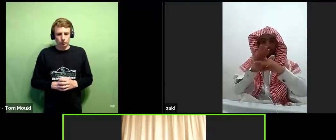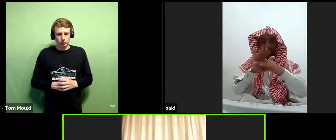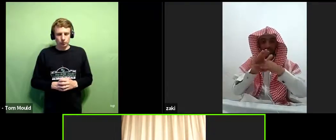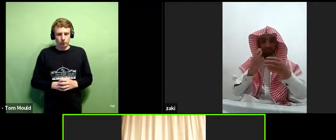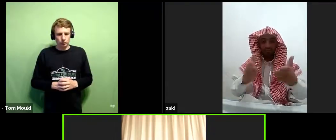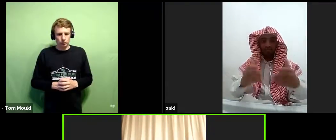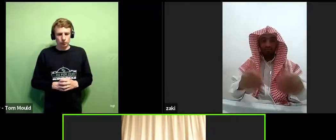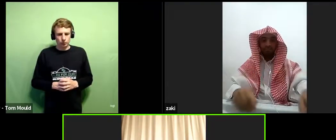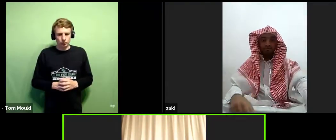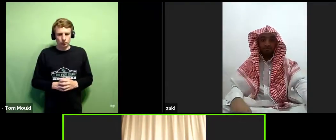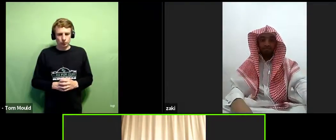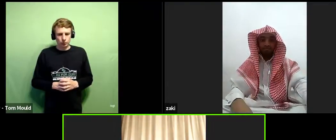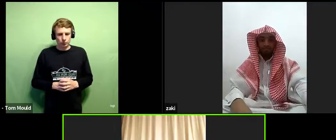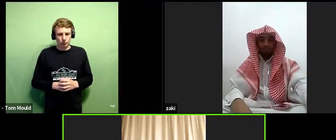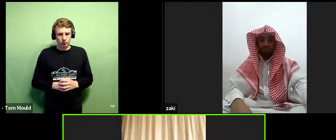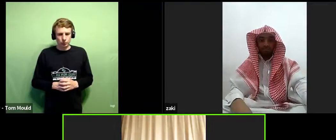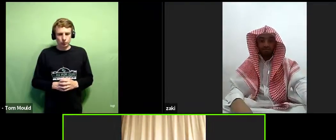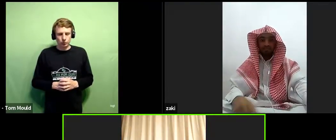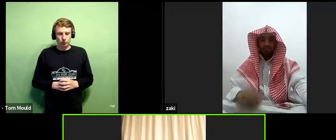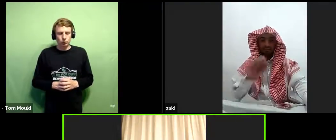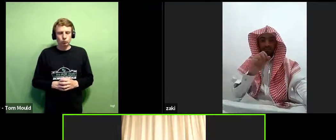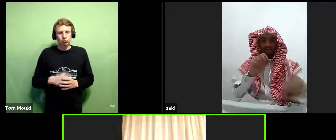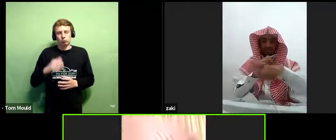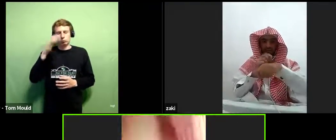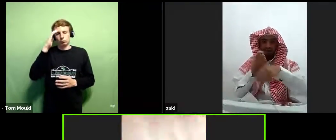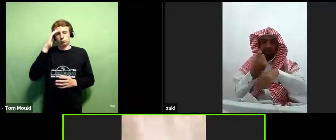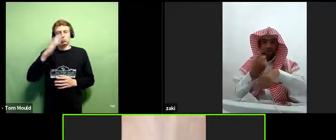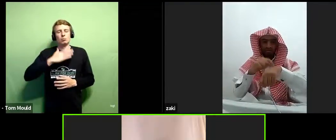طيب please give me a minute.